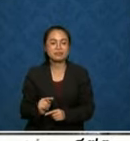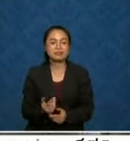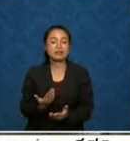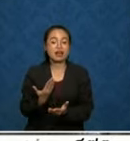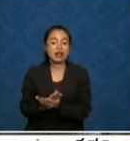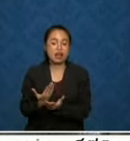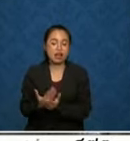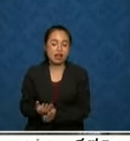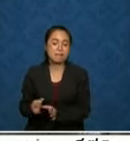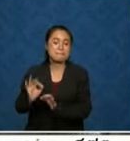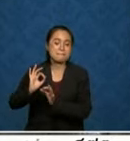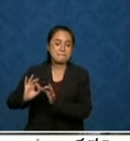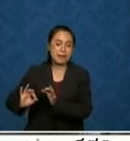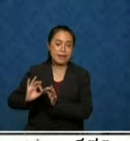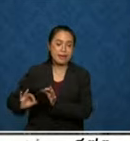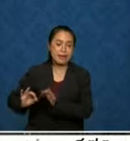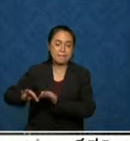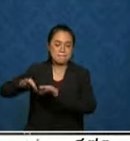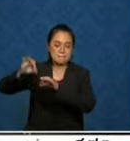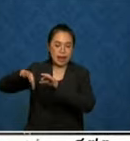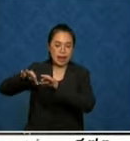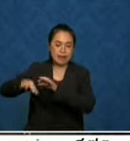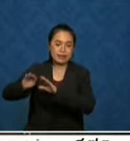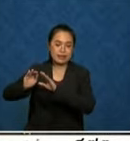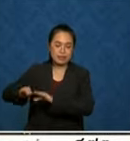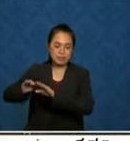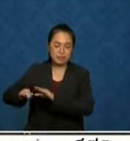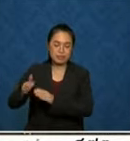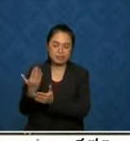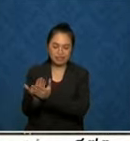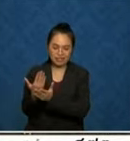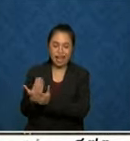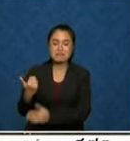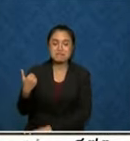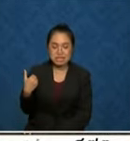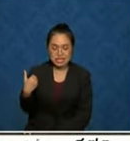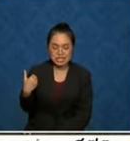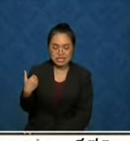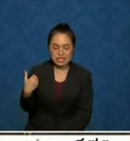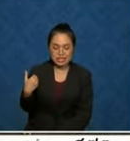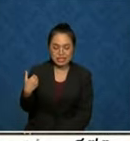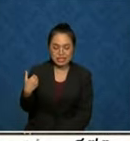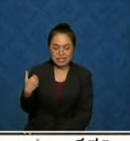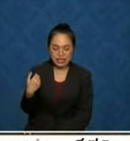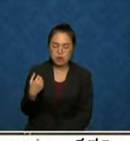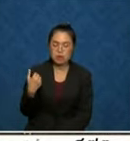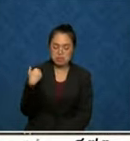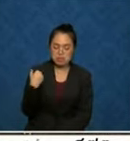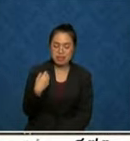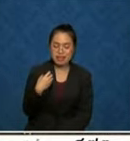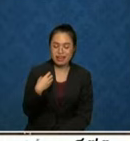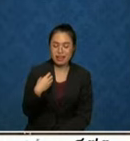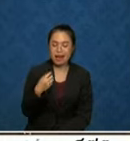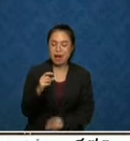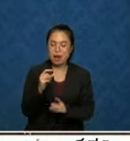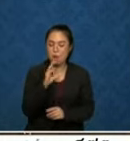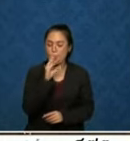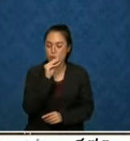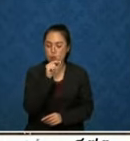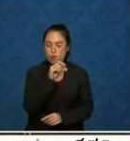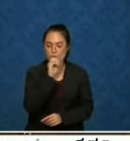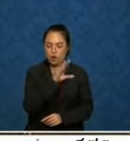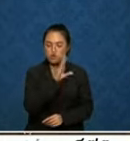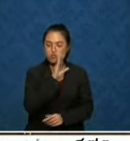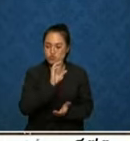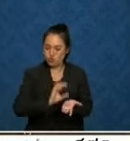มเงินทำให้เรามีเงินครับแล้วก็มีคำกล่าวที่ว่าการลงทุนจะท